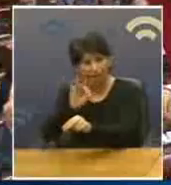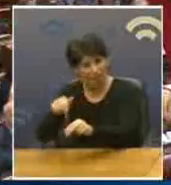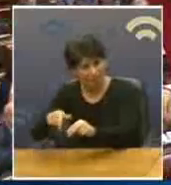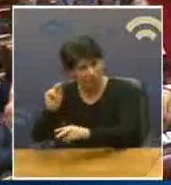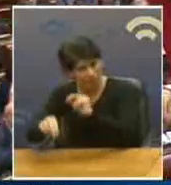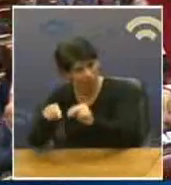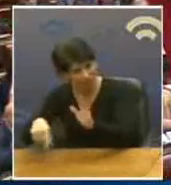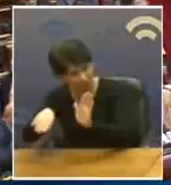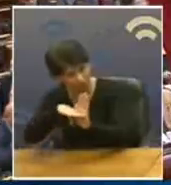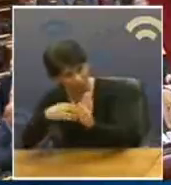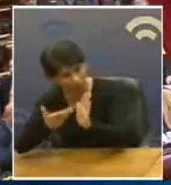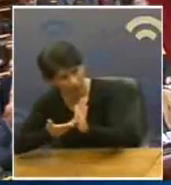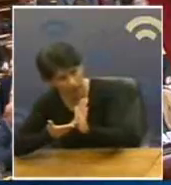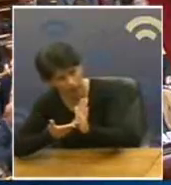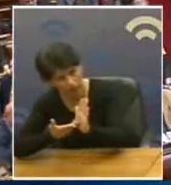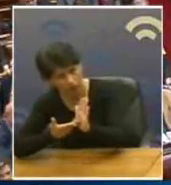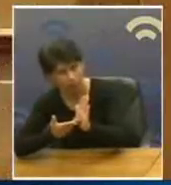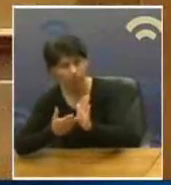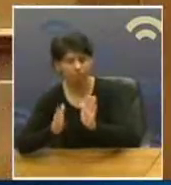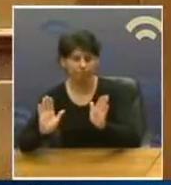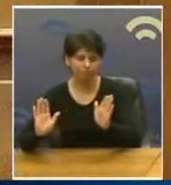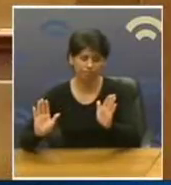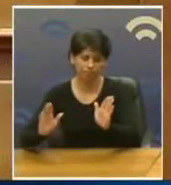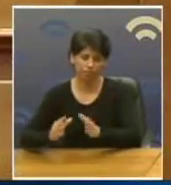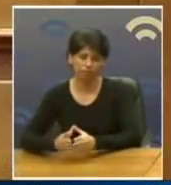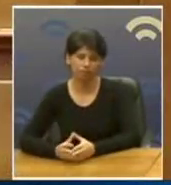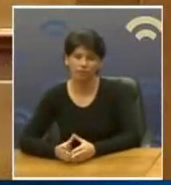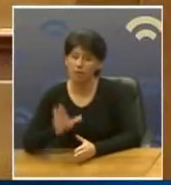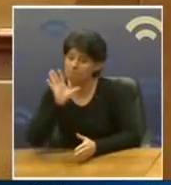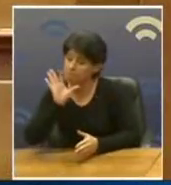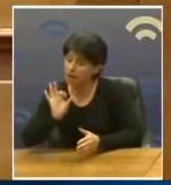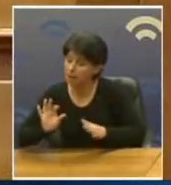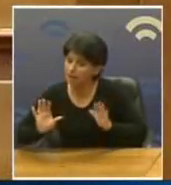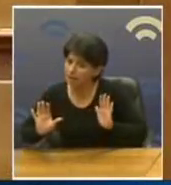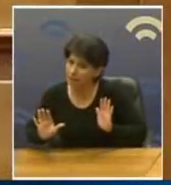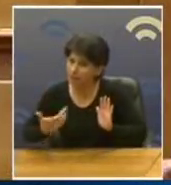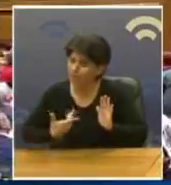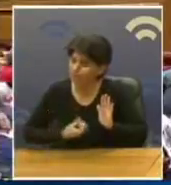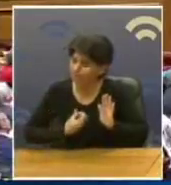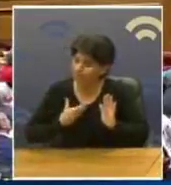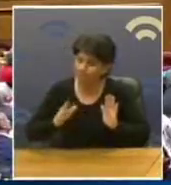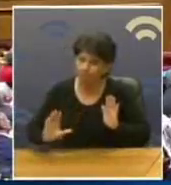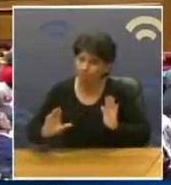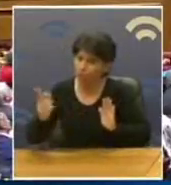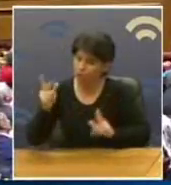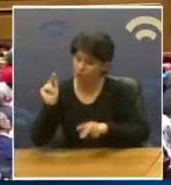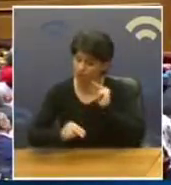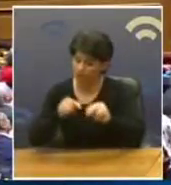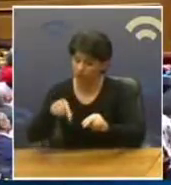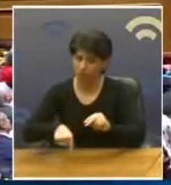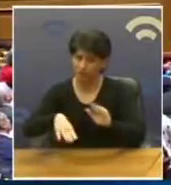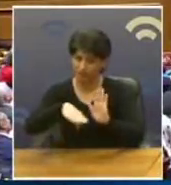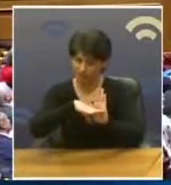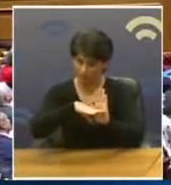σήμερα μια τέτοια διάταξη? Ειλικρινά, έχω την αίσθηση ότι ψηφίζοντας μια τέτοια